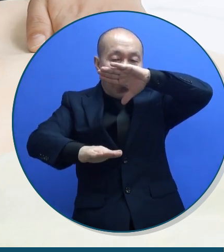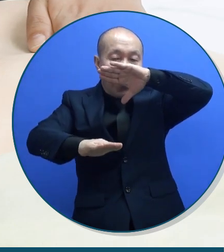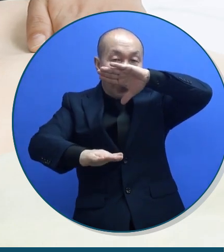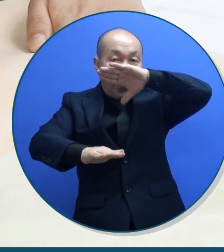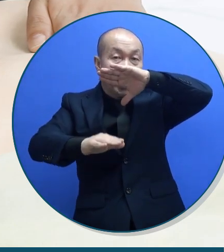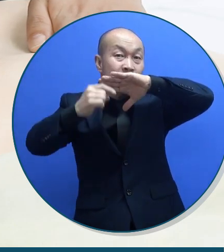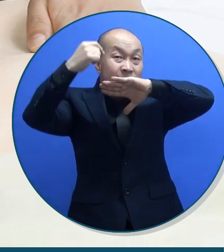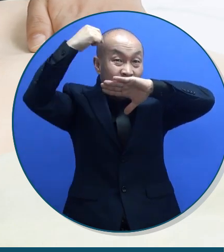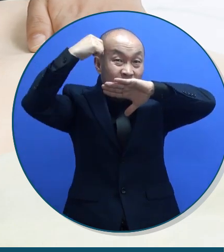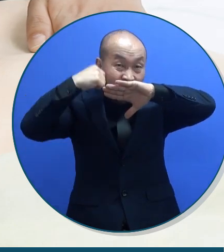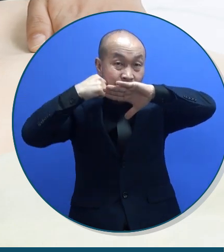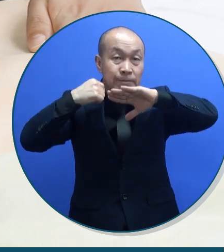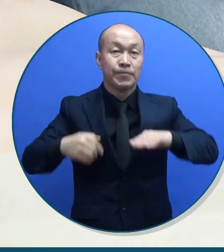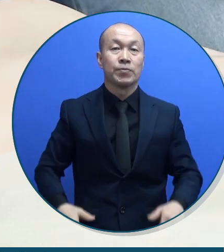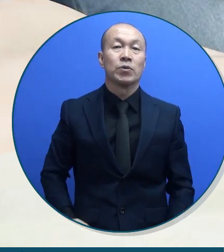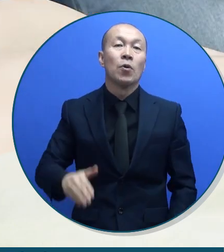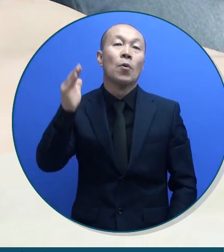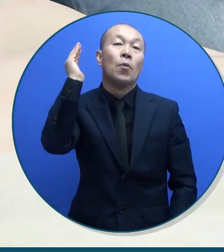수도 있습니다.